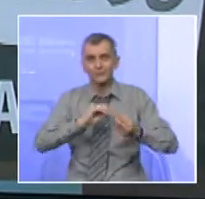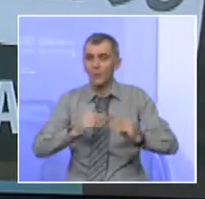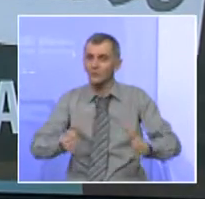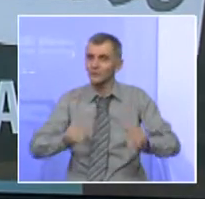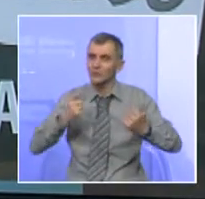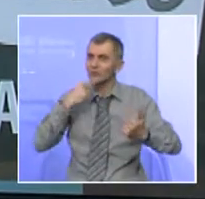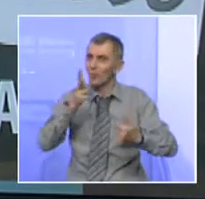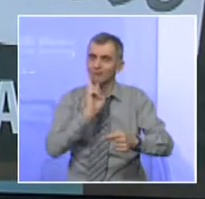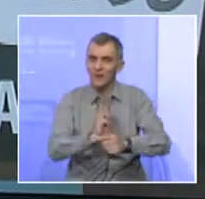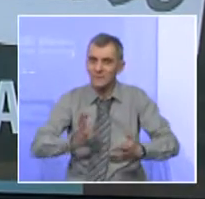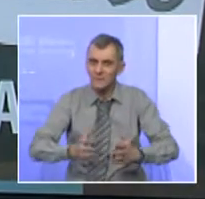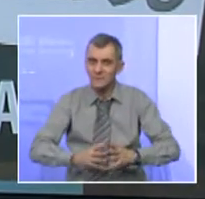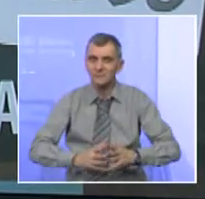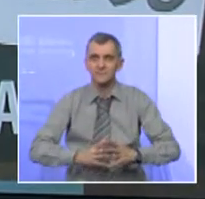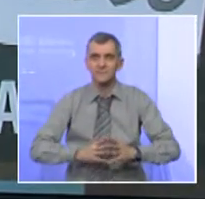Mislim, ovo je